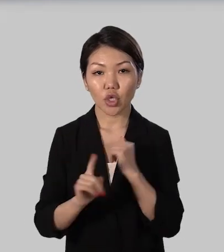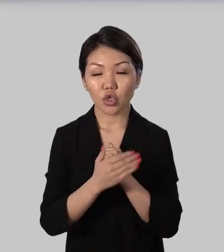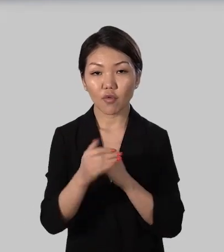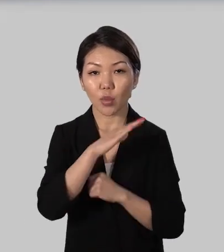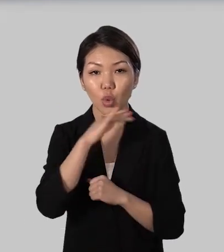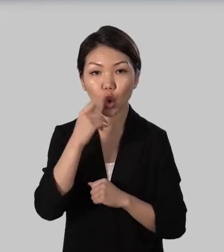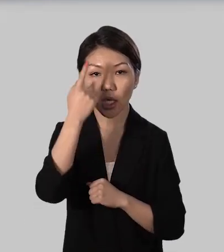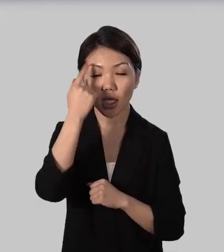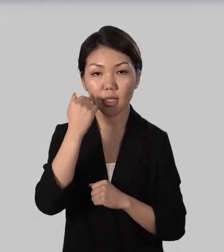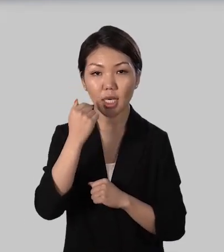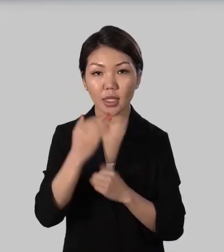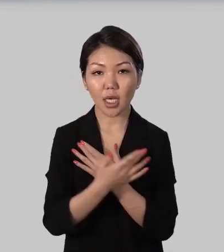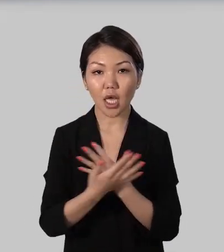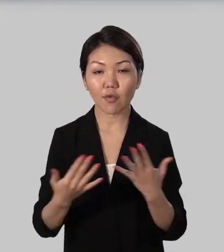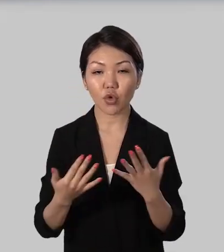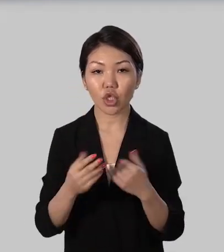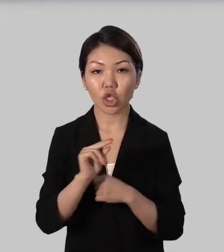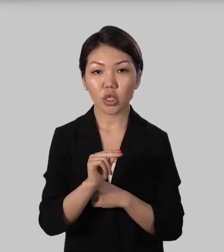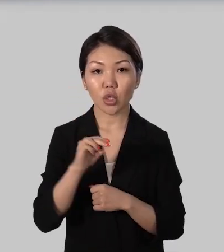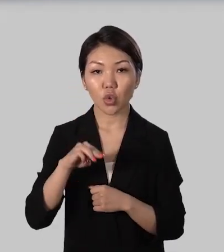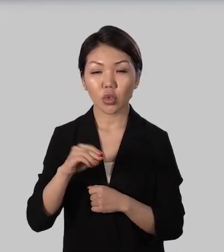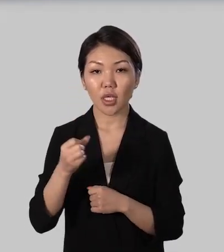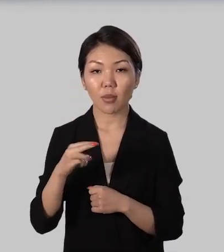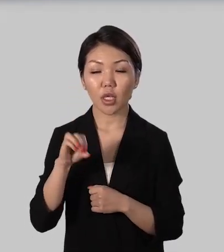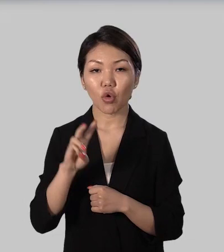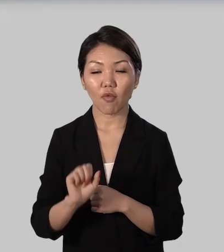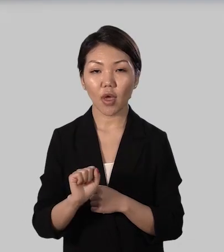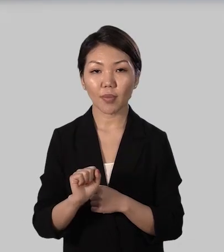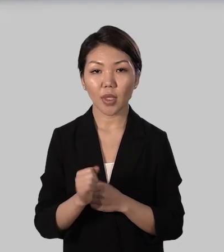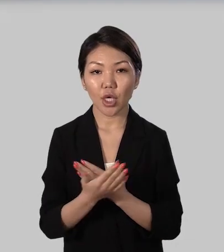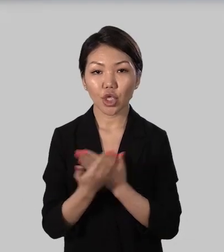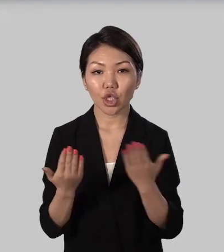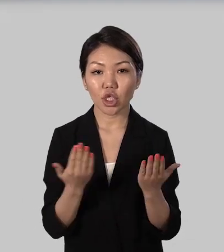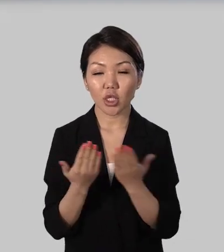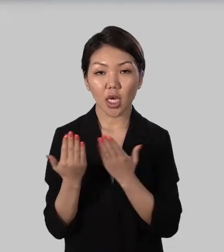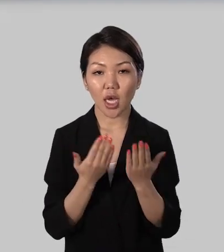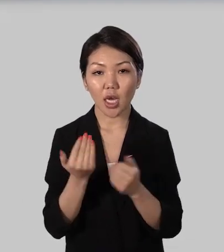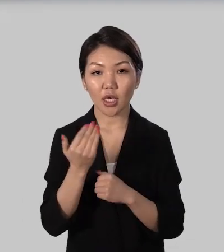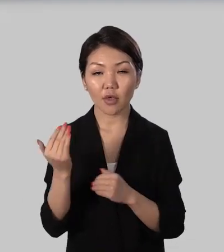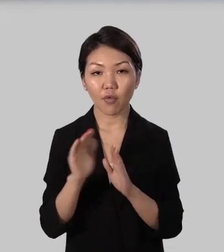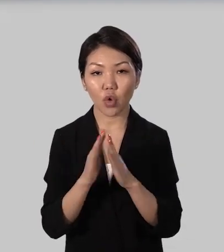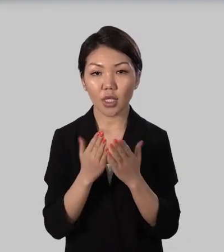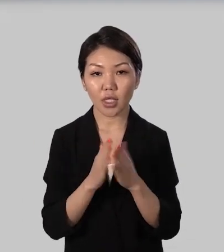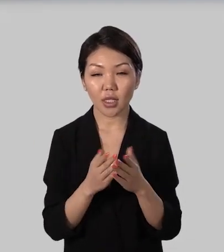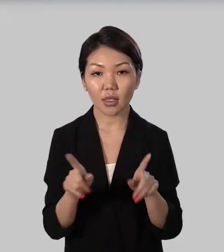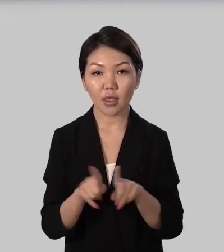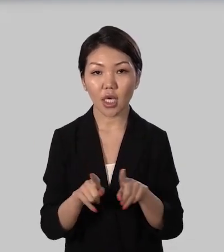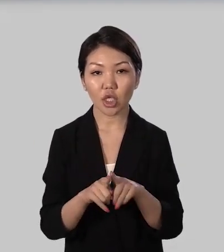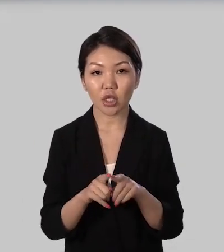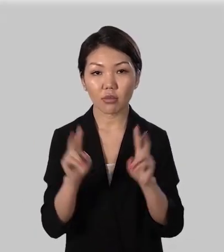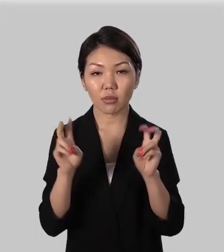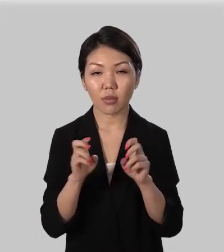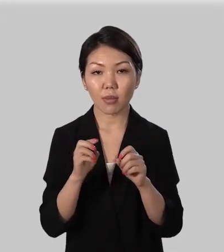творчестве чингиза торекулович айтматов читали его произведения в том числе повесть белый